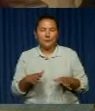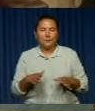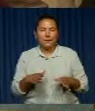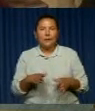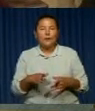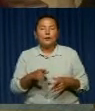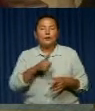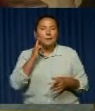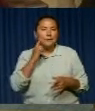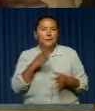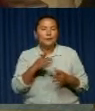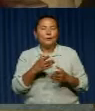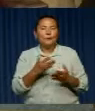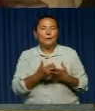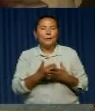Себебі